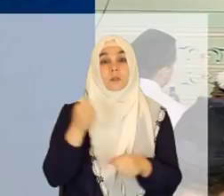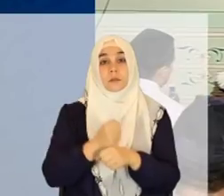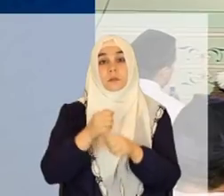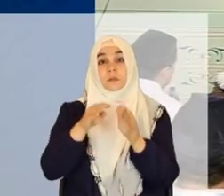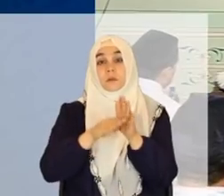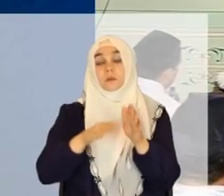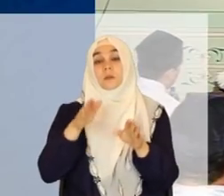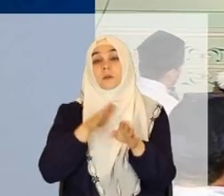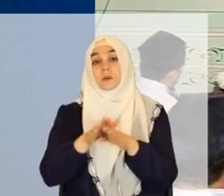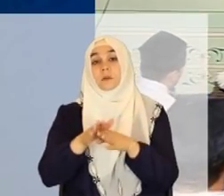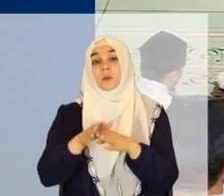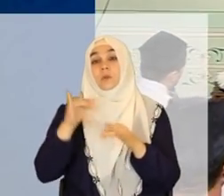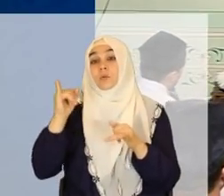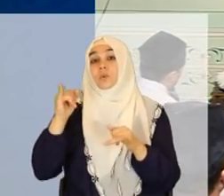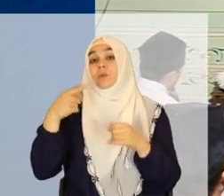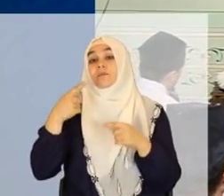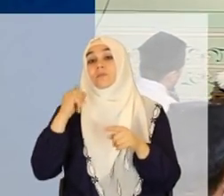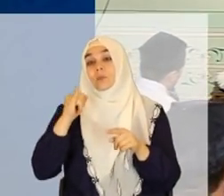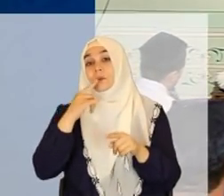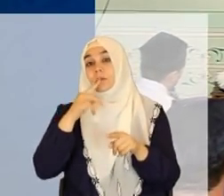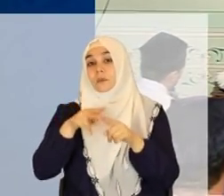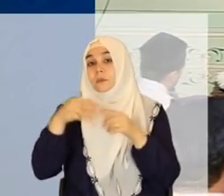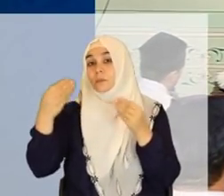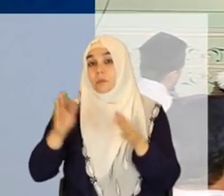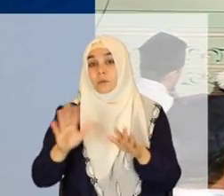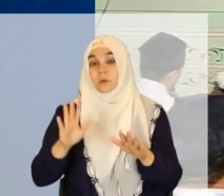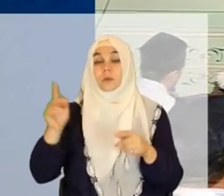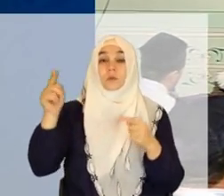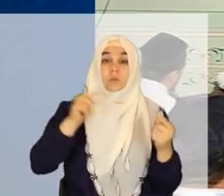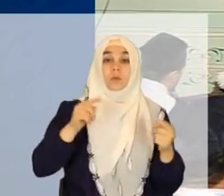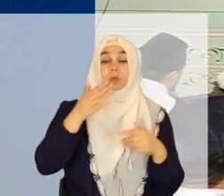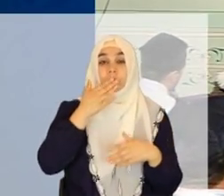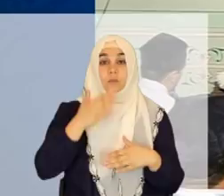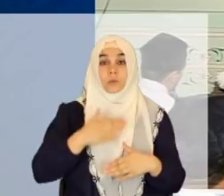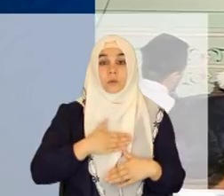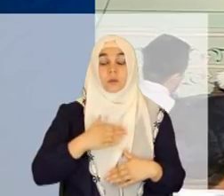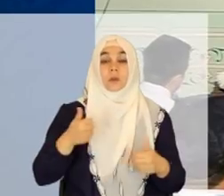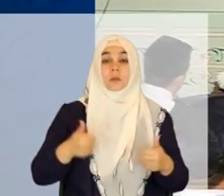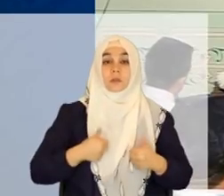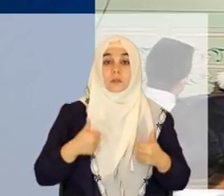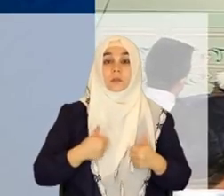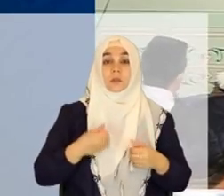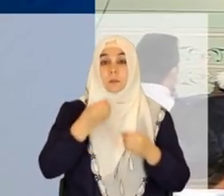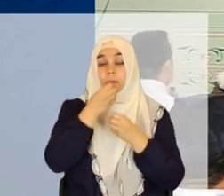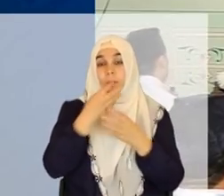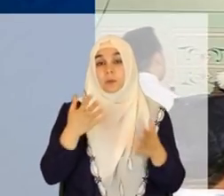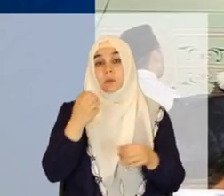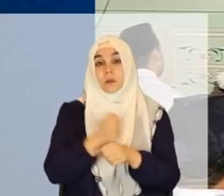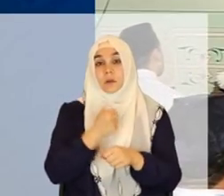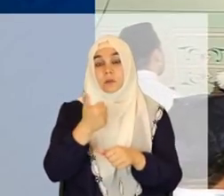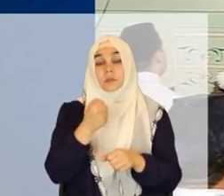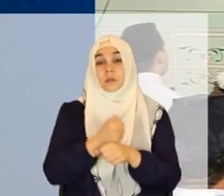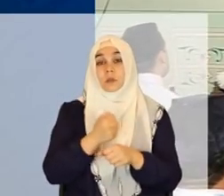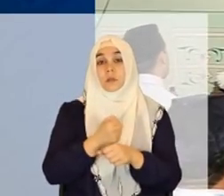qiladi, o'zgani haqorat qilmaydi va mushtarak insoniy xayrlik, yaxshilik